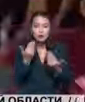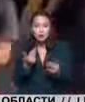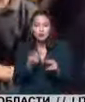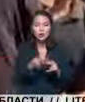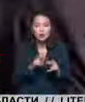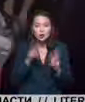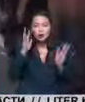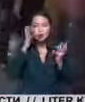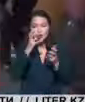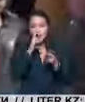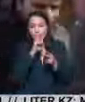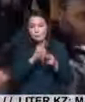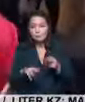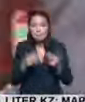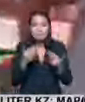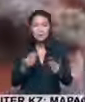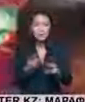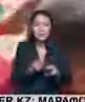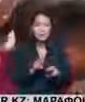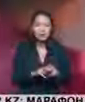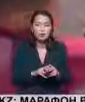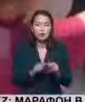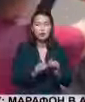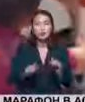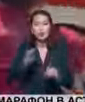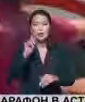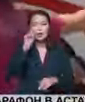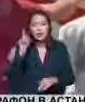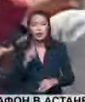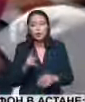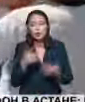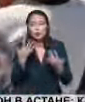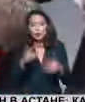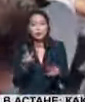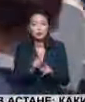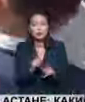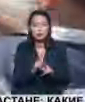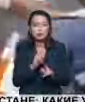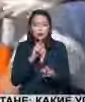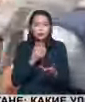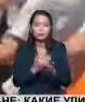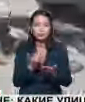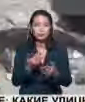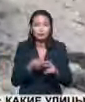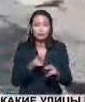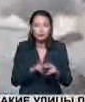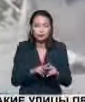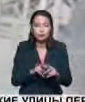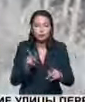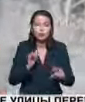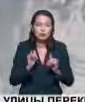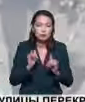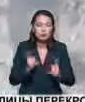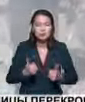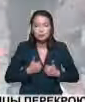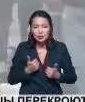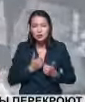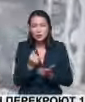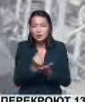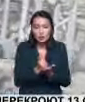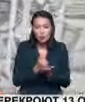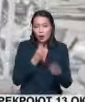серьезные потери, не прекращает ракетные атаки территории Израиля и ведет наземные бои. На этом фоне в Ливане справедливо опасаются продовольственного